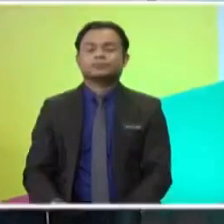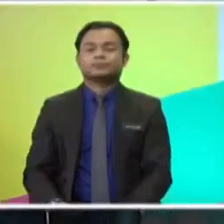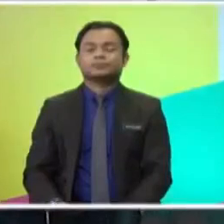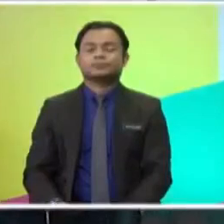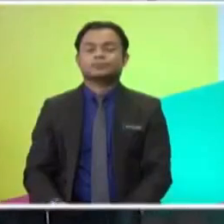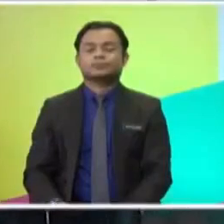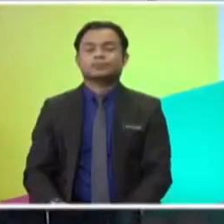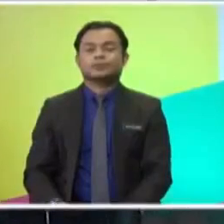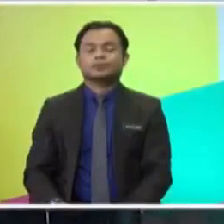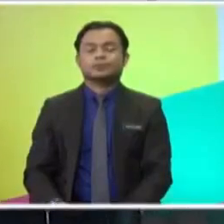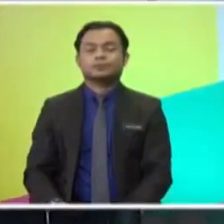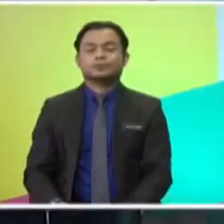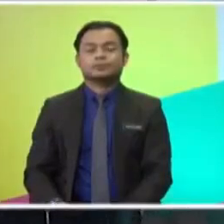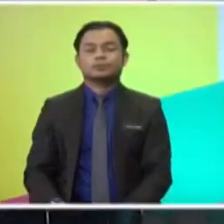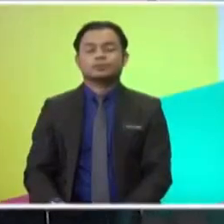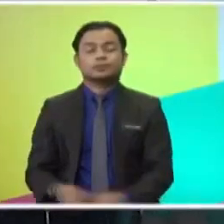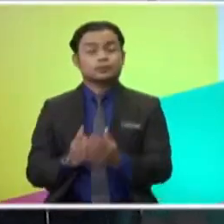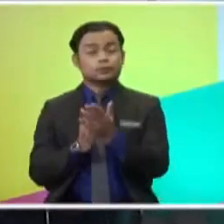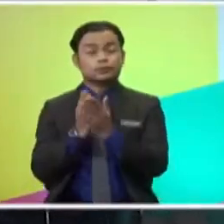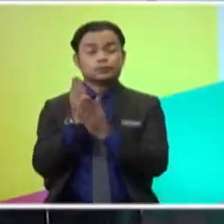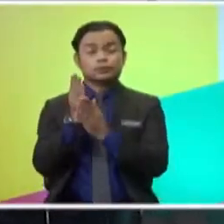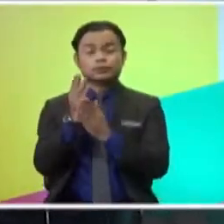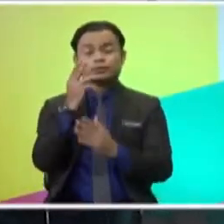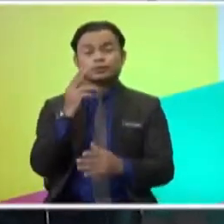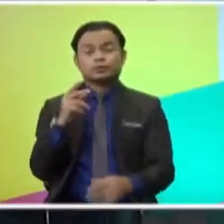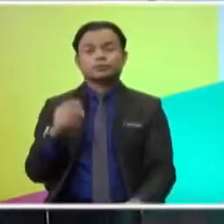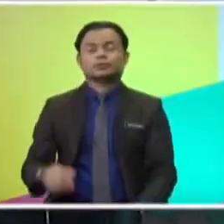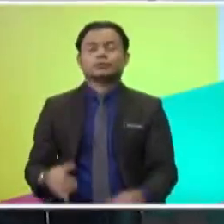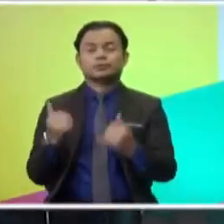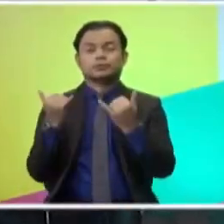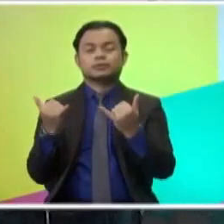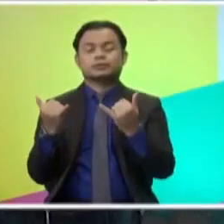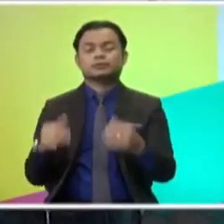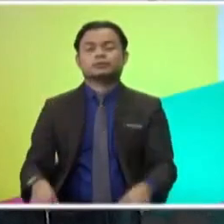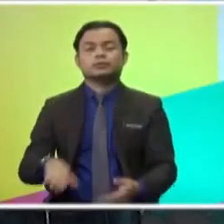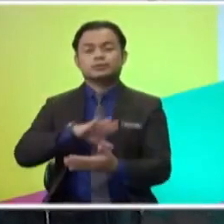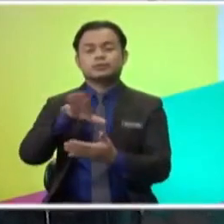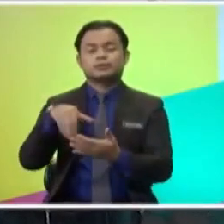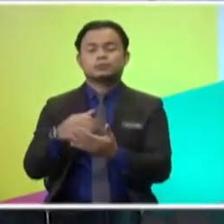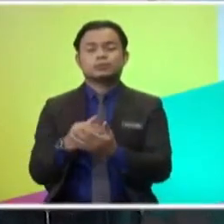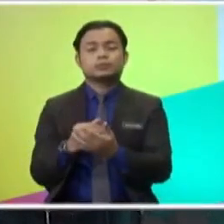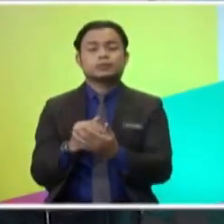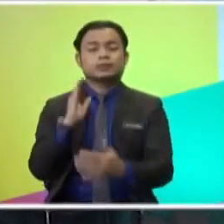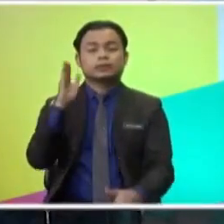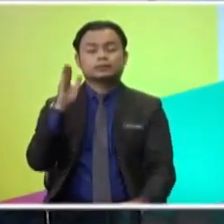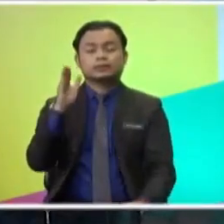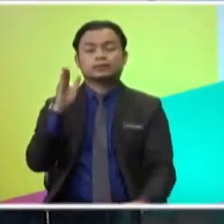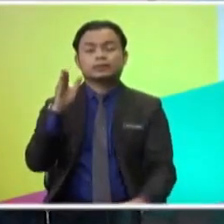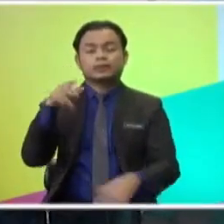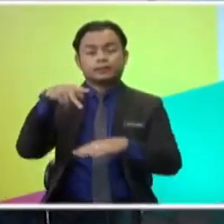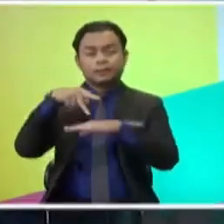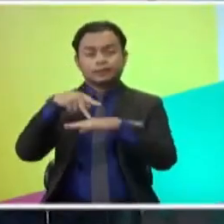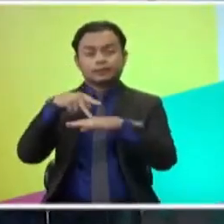Dan sepanjang siaran ini juga, kami bertiga termasuklah kru penerbitan memakai pelitup muka. Ini